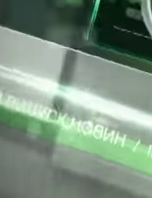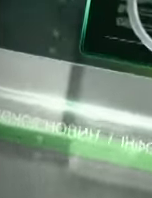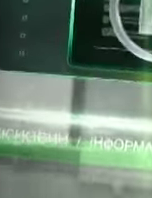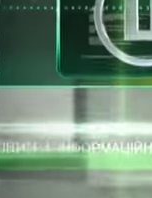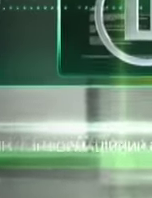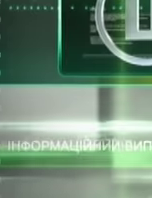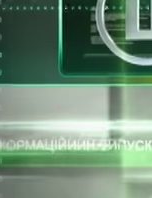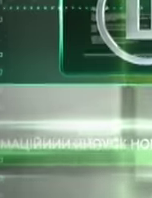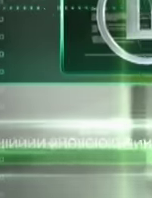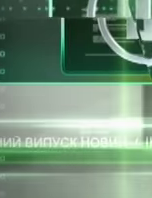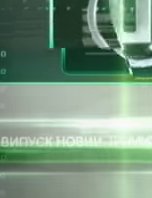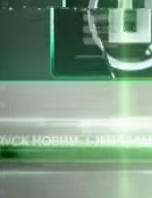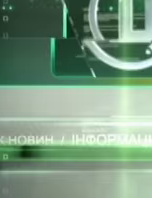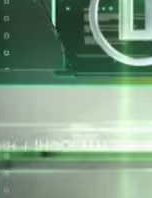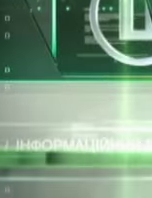Музика